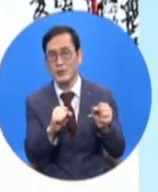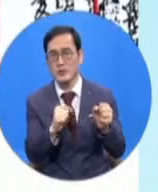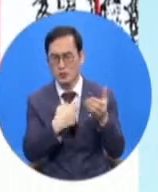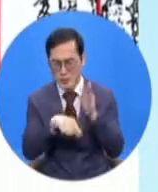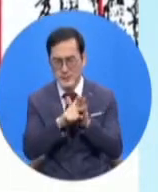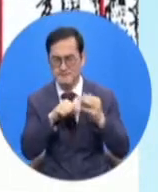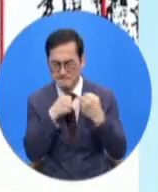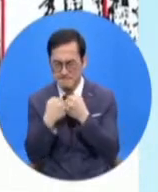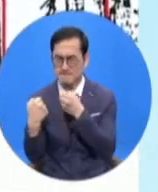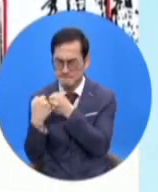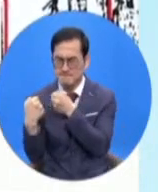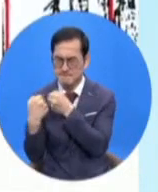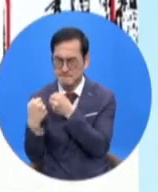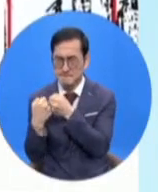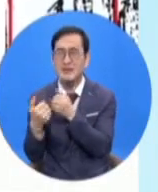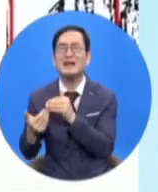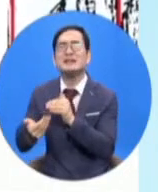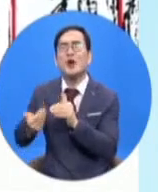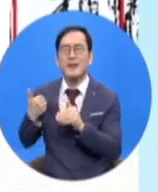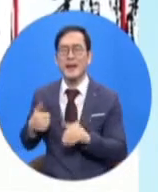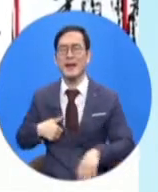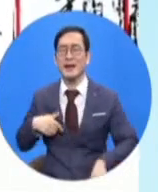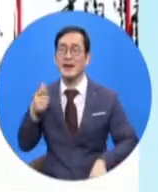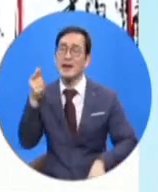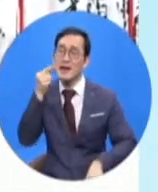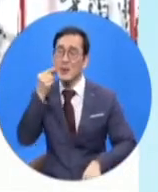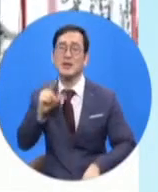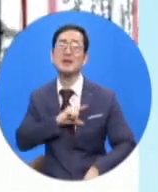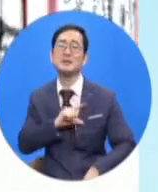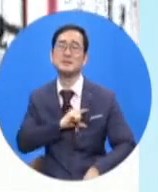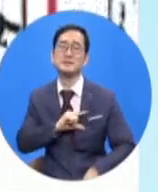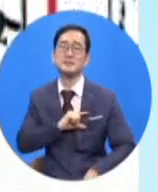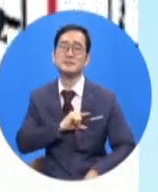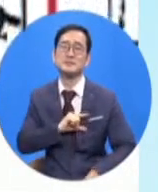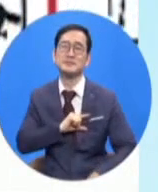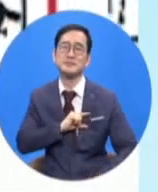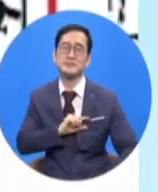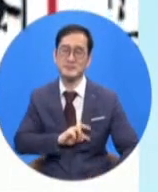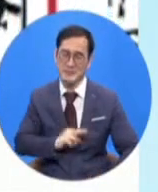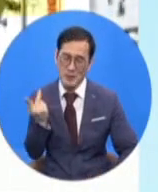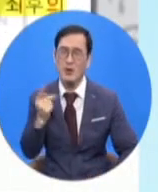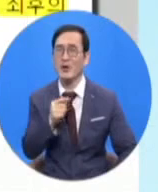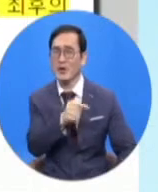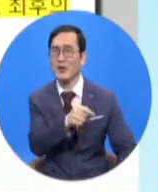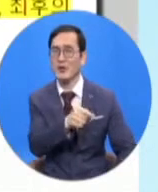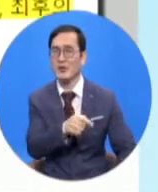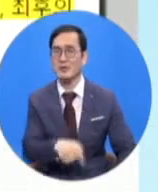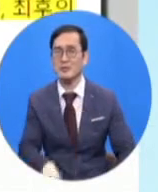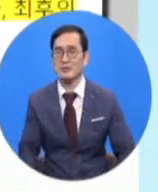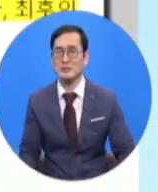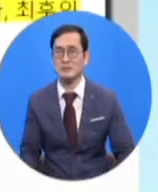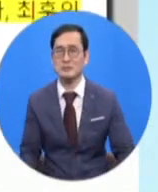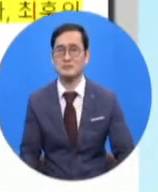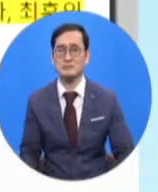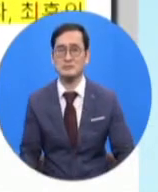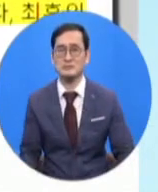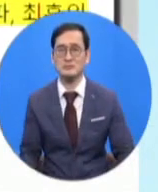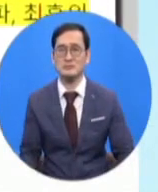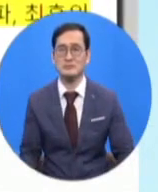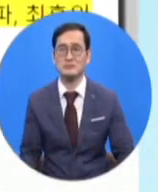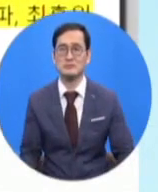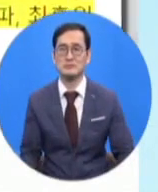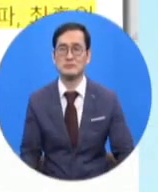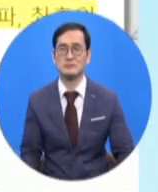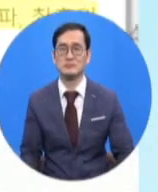경에 창씨개명을 했더라 며 그 근거 자료가 남아 있다라는 겁니다 4 그렇기 때문에 지금 친일청산 이야기를 했지만